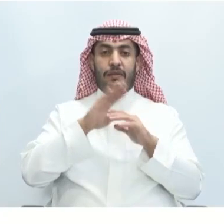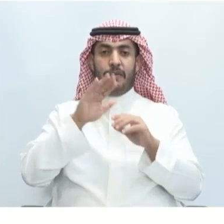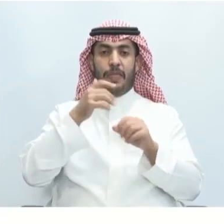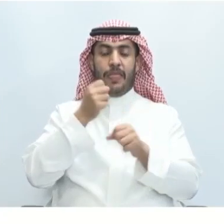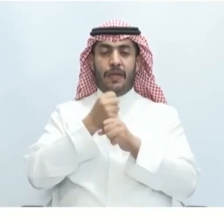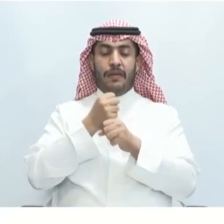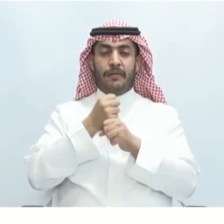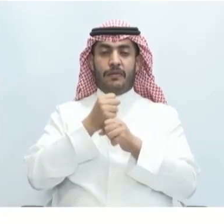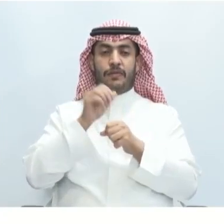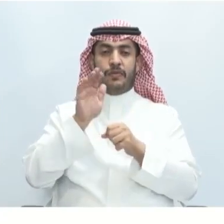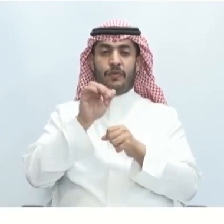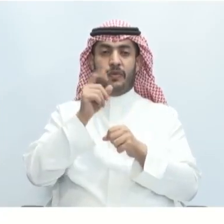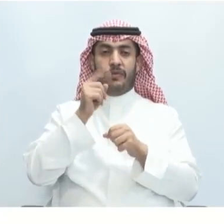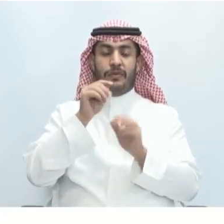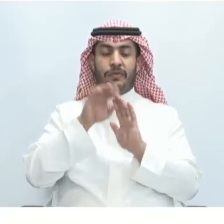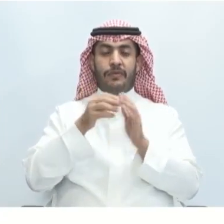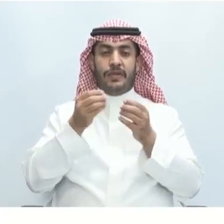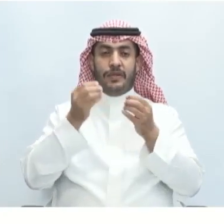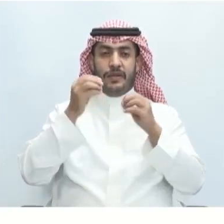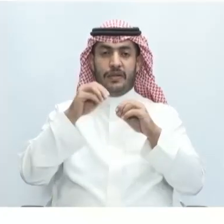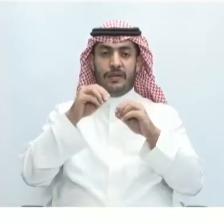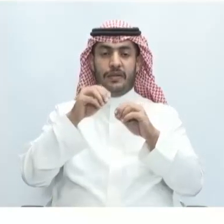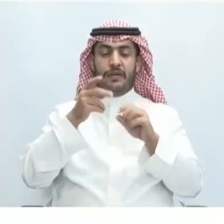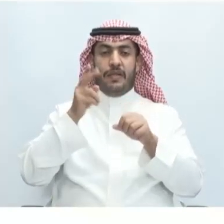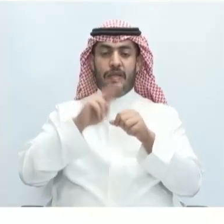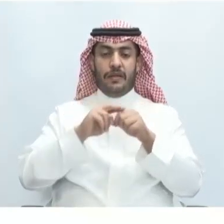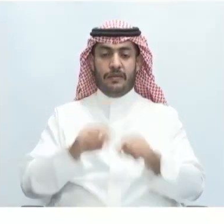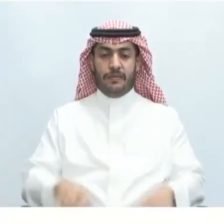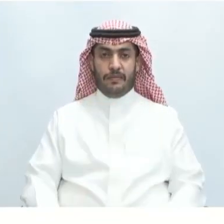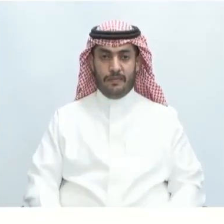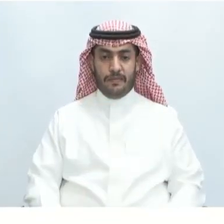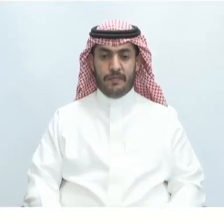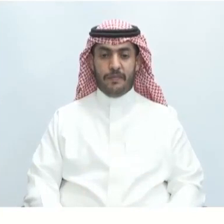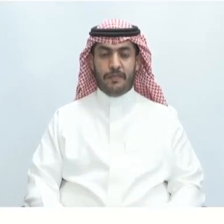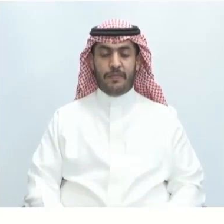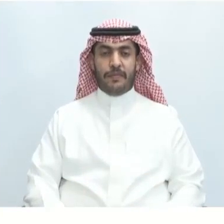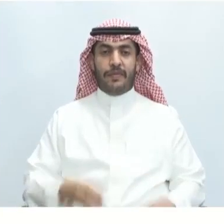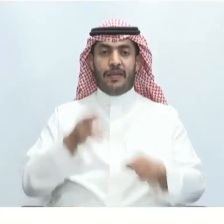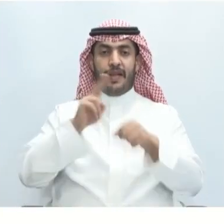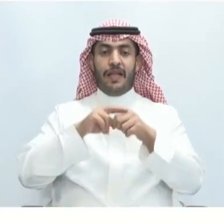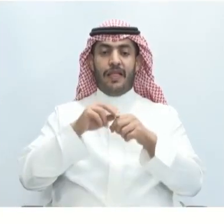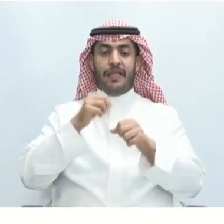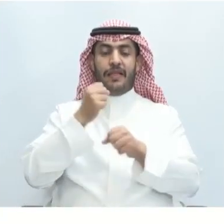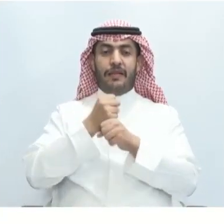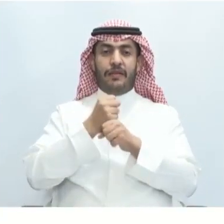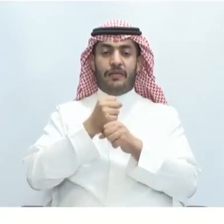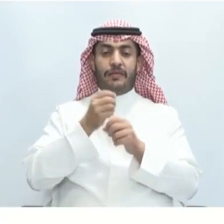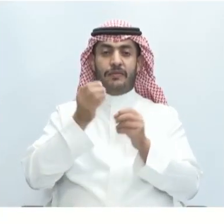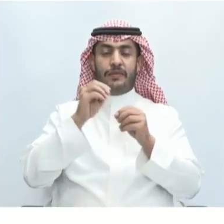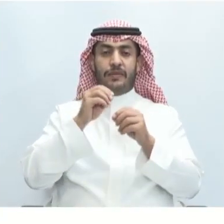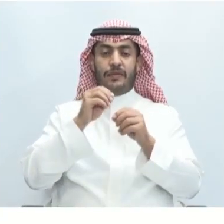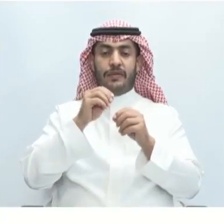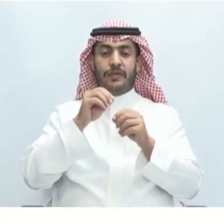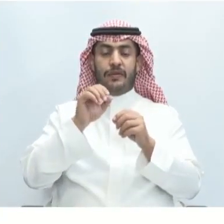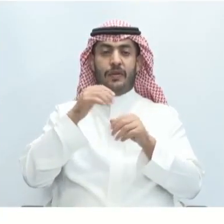ثم سنعمل على اداه سلفه مره اخرى ونهيئها مره اخرى اذا سنعيد تفعيلها لزياده الاجمال نحن